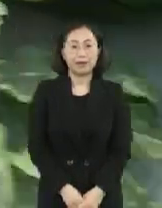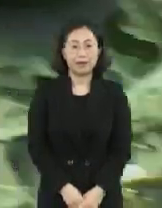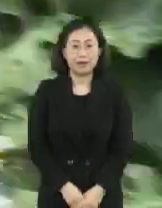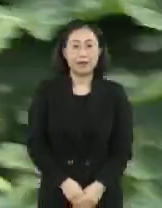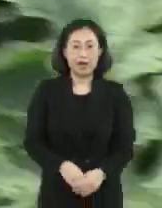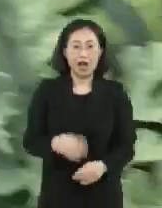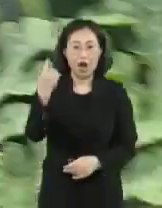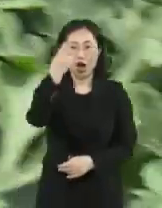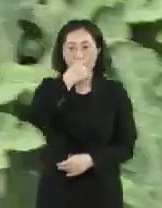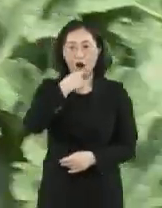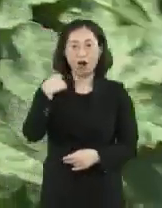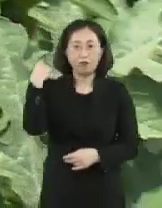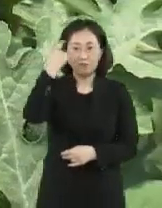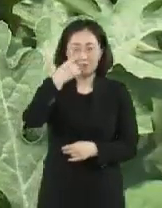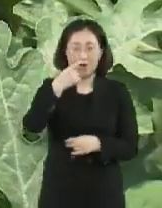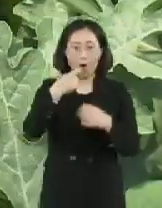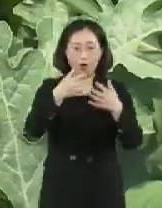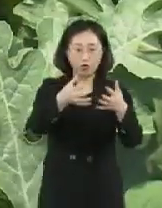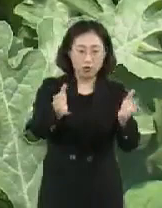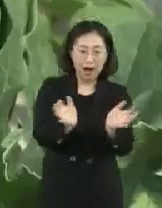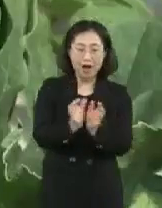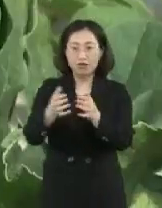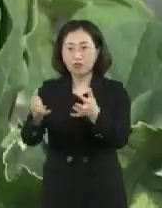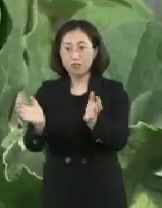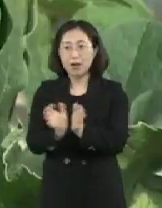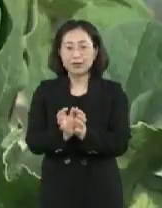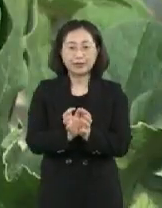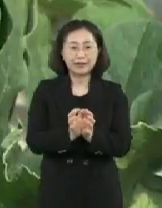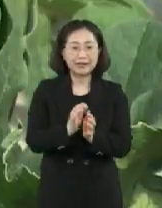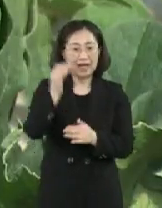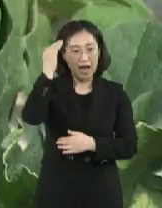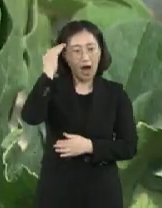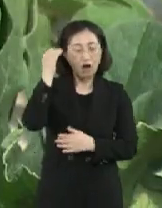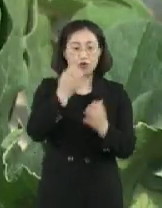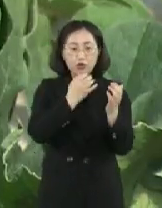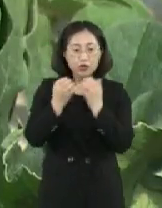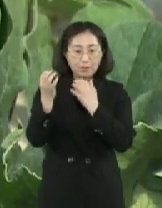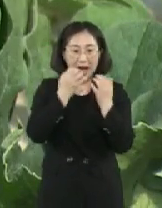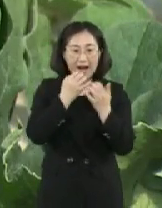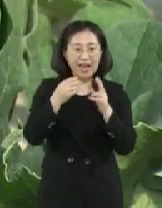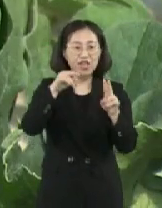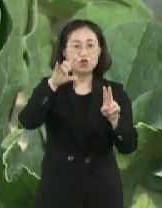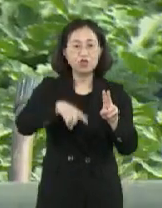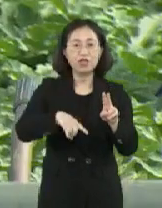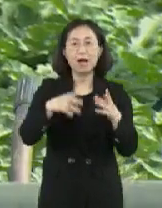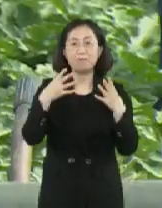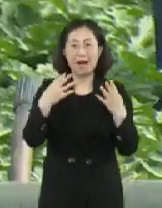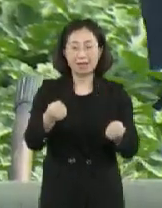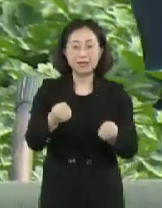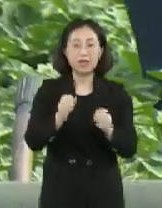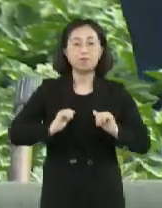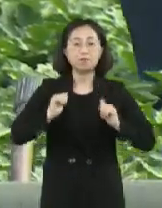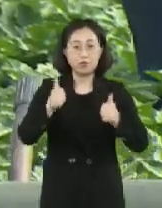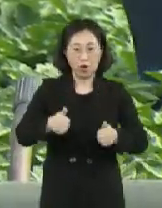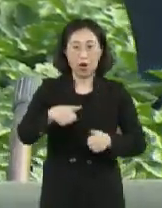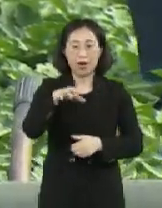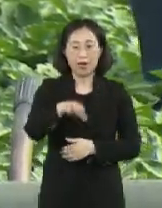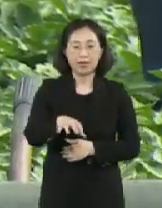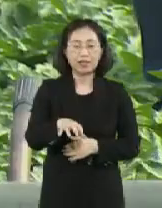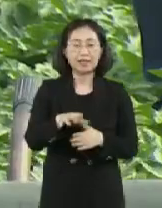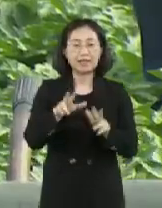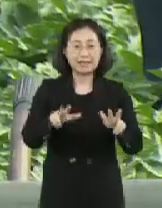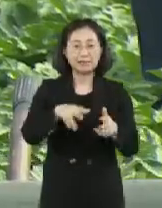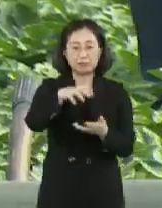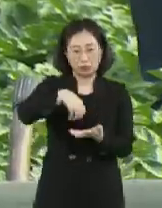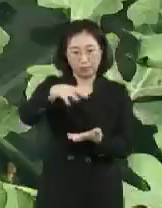어른 얼굴만한 수박들이 주렁주렁입니다. 국내 수박 생산량 2위를 자랑하는 부여는 요즘 수박 수확이